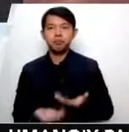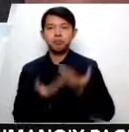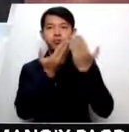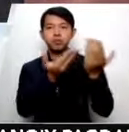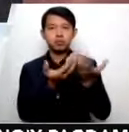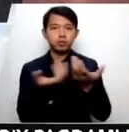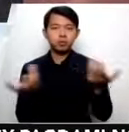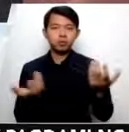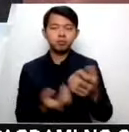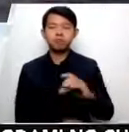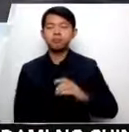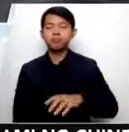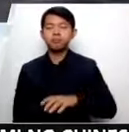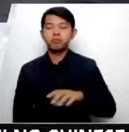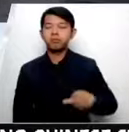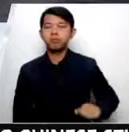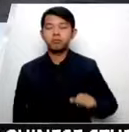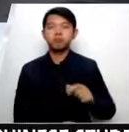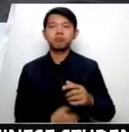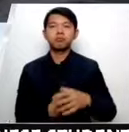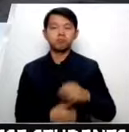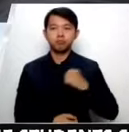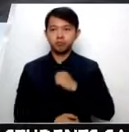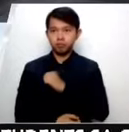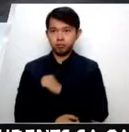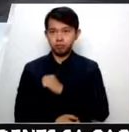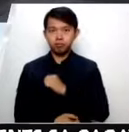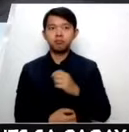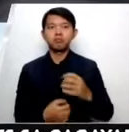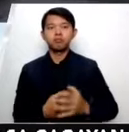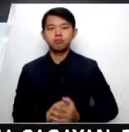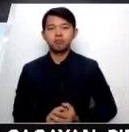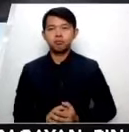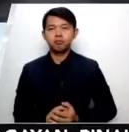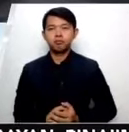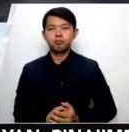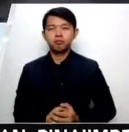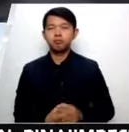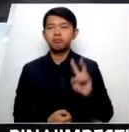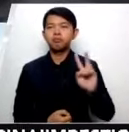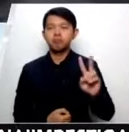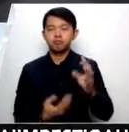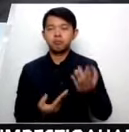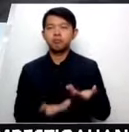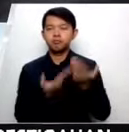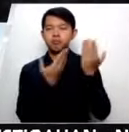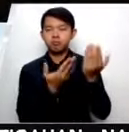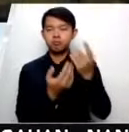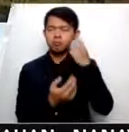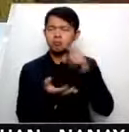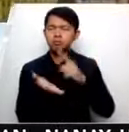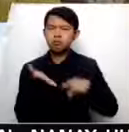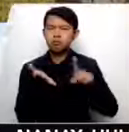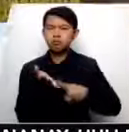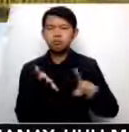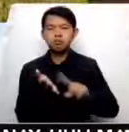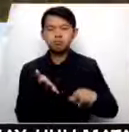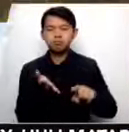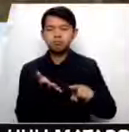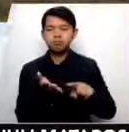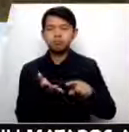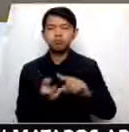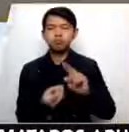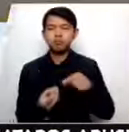representative Joseph Lara at Isabella 6 District representative Faustino ino para paimbestigahan yan posible raw kasing